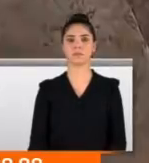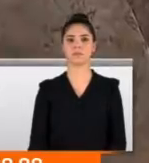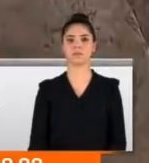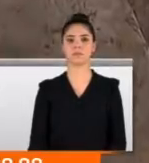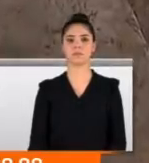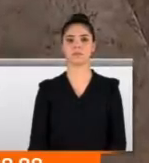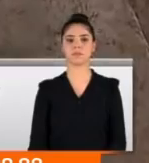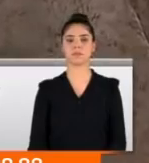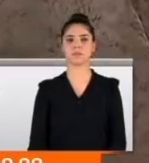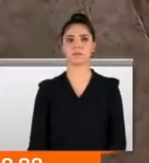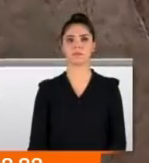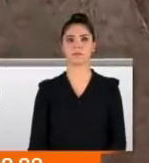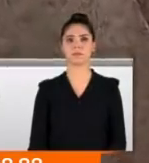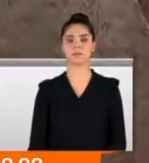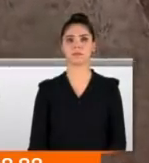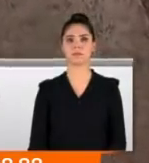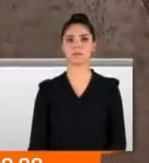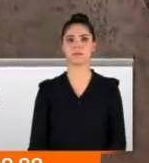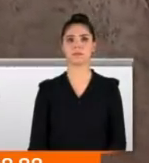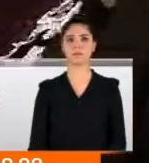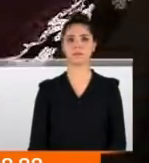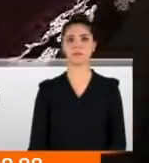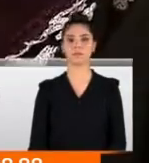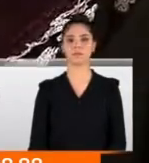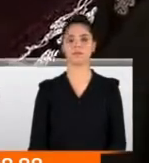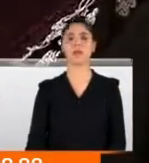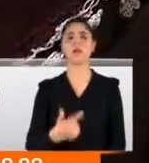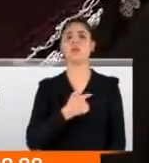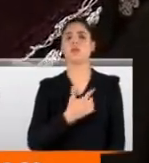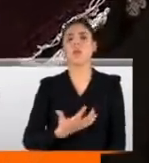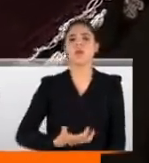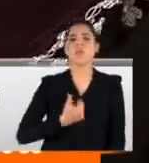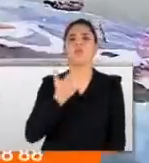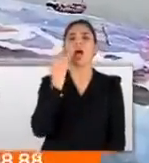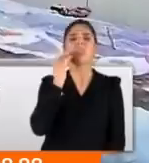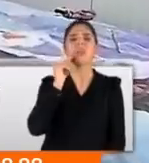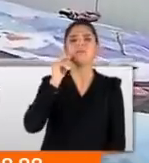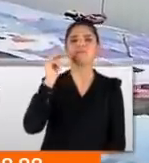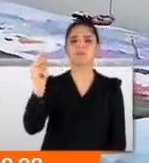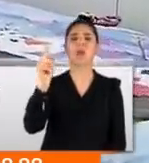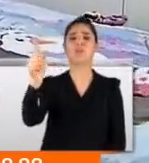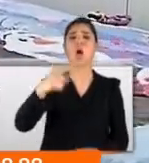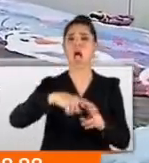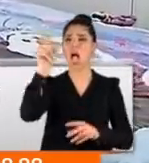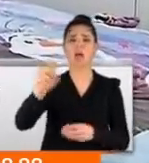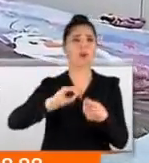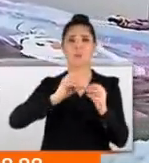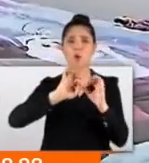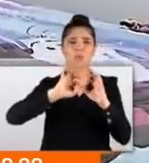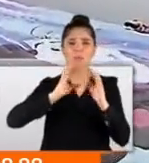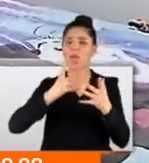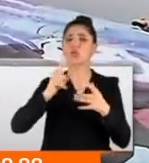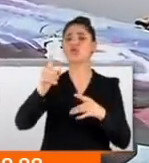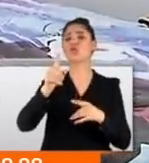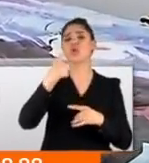Bir an önce gelsinler yanıma ki ne yapacağımı düşüneyim. Yüreği acı dolu bir anneanne o. Ayfer Cingöz'ün derdinin tek dermanı